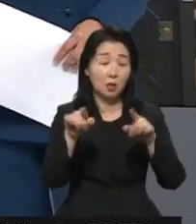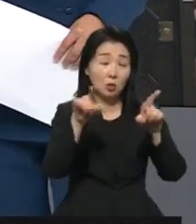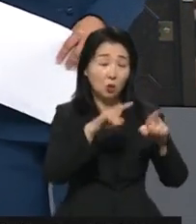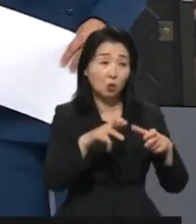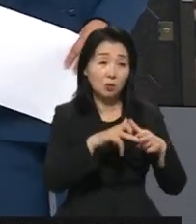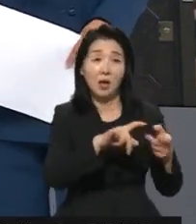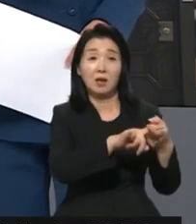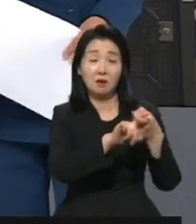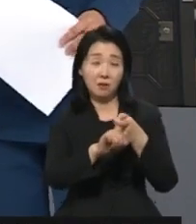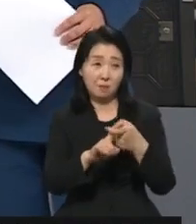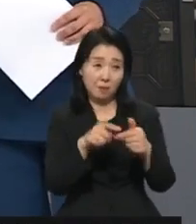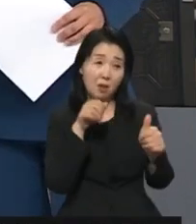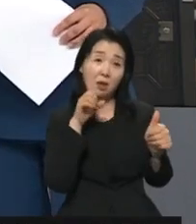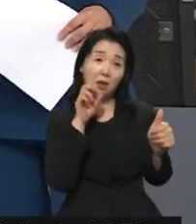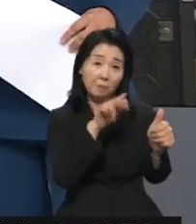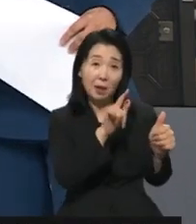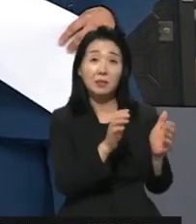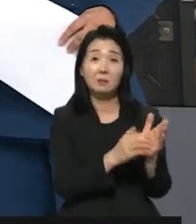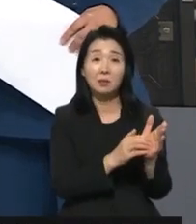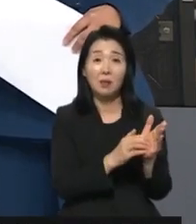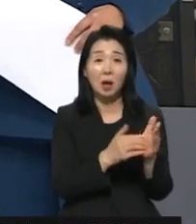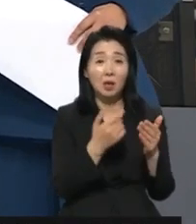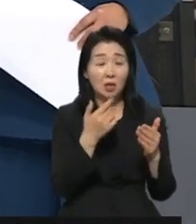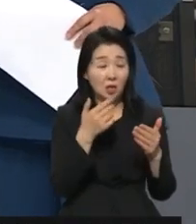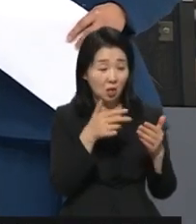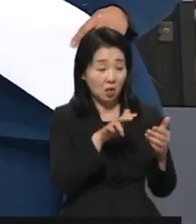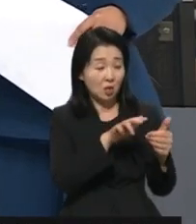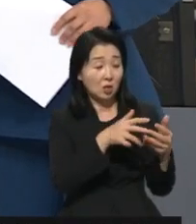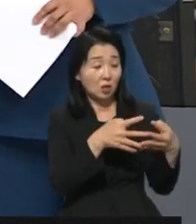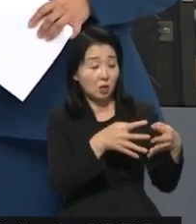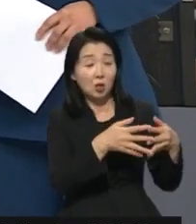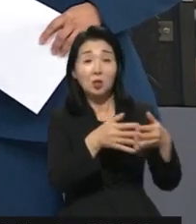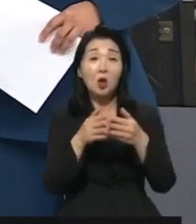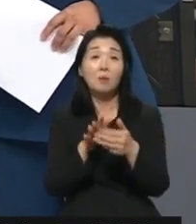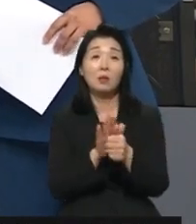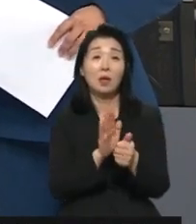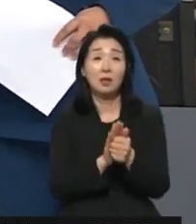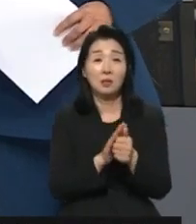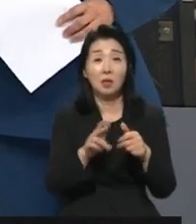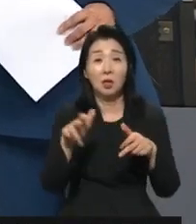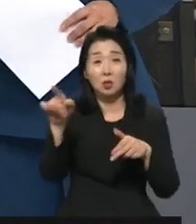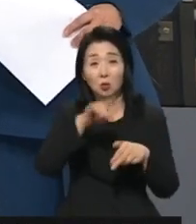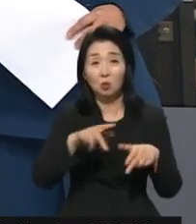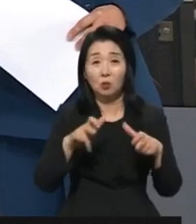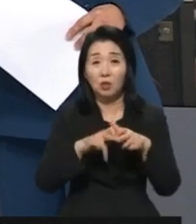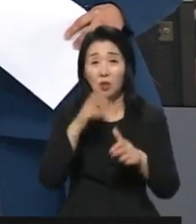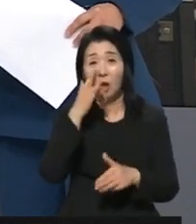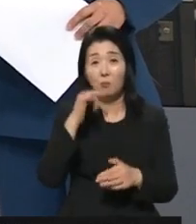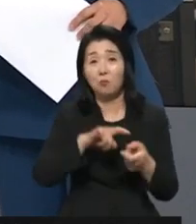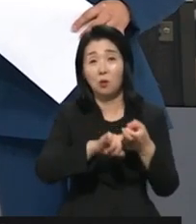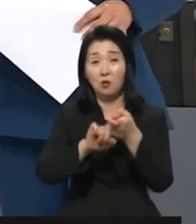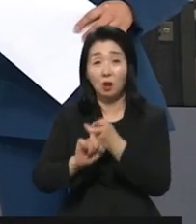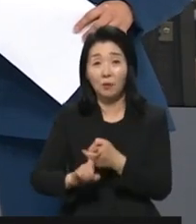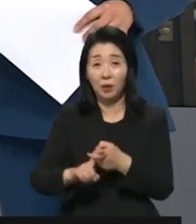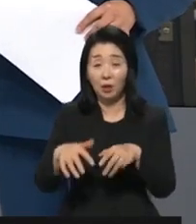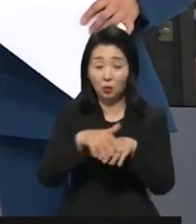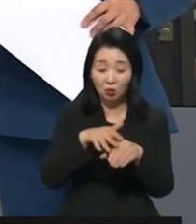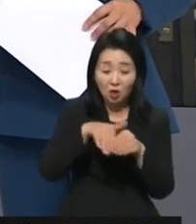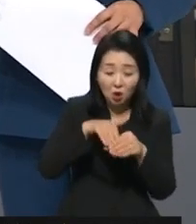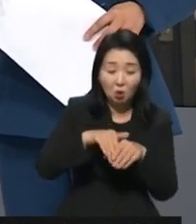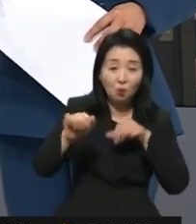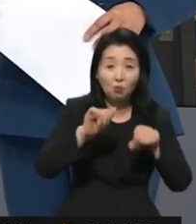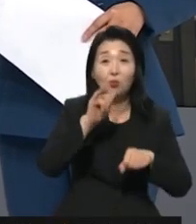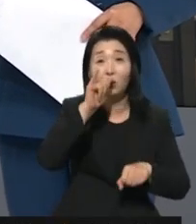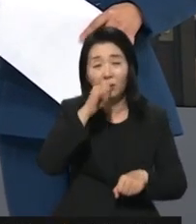집었습니다. 정확히는 전장연의 협력단체인 전국장애인부모연대가 조직적인 선거운동을 한